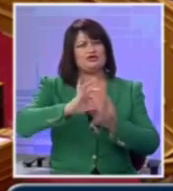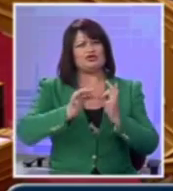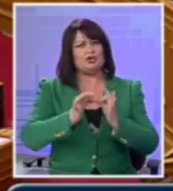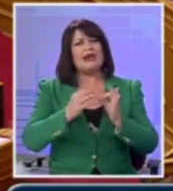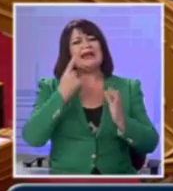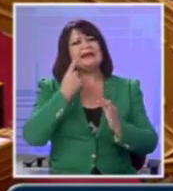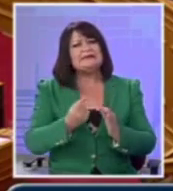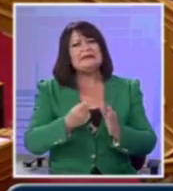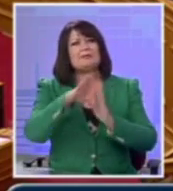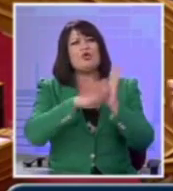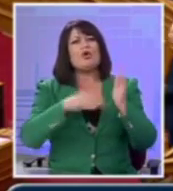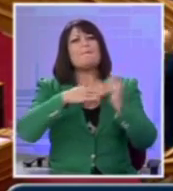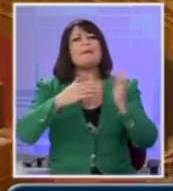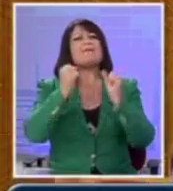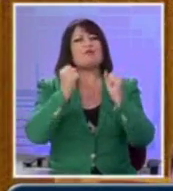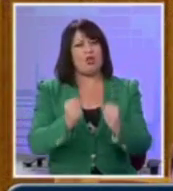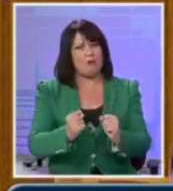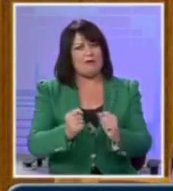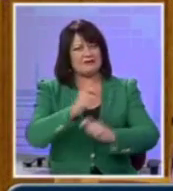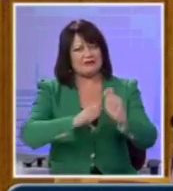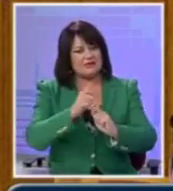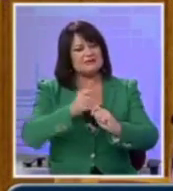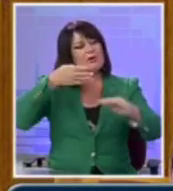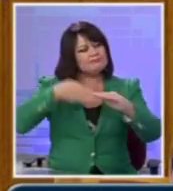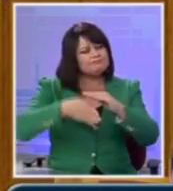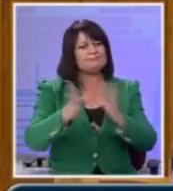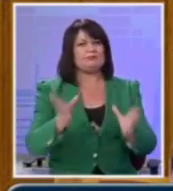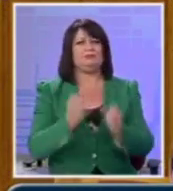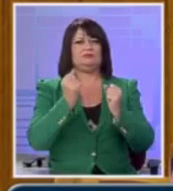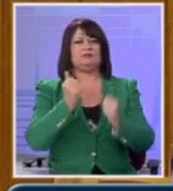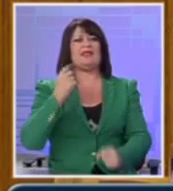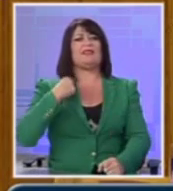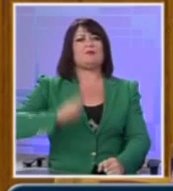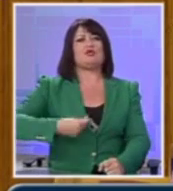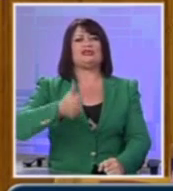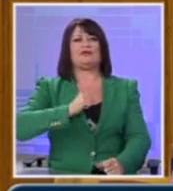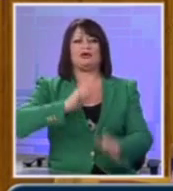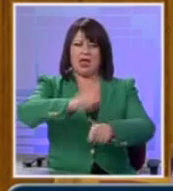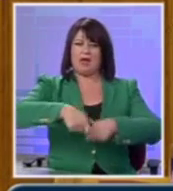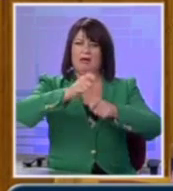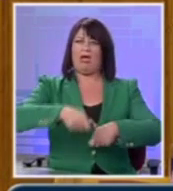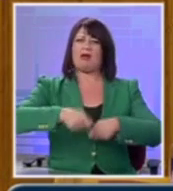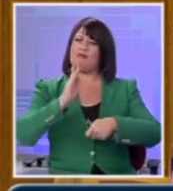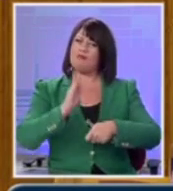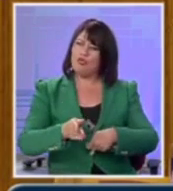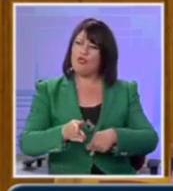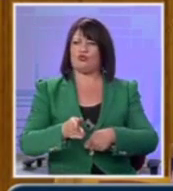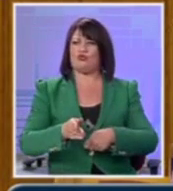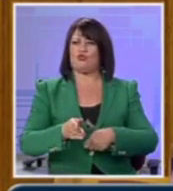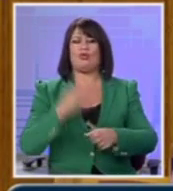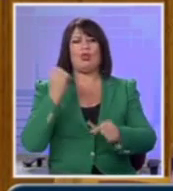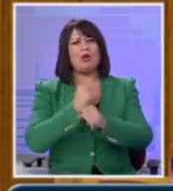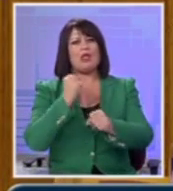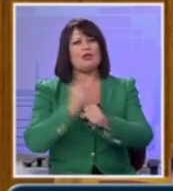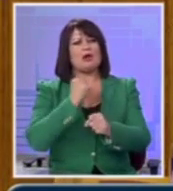από ένα μεγάλο πρόγραμμα υποδομών. Από την υλοποίηση δημόσιων και ιδιωτικών έργων που μπορούν ως δραστηριότητες εντάσεως